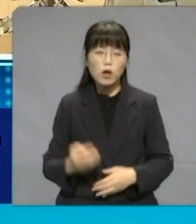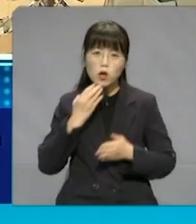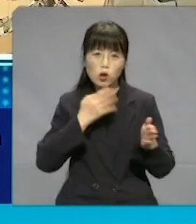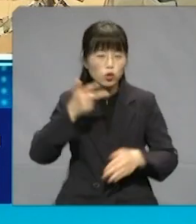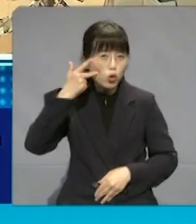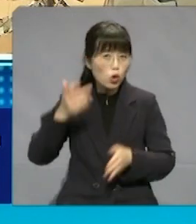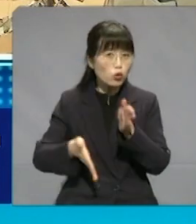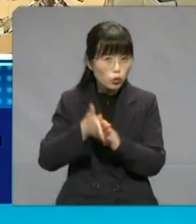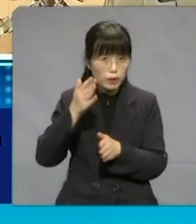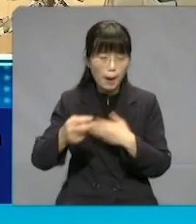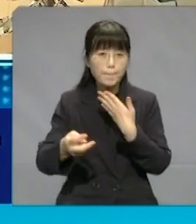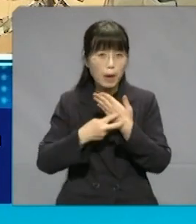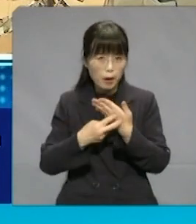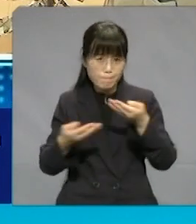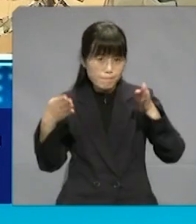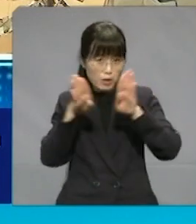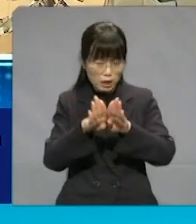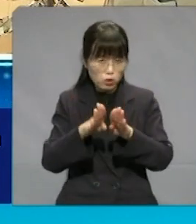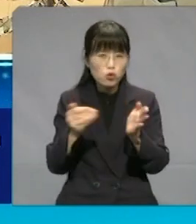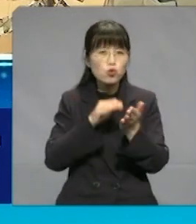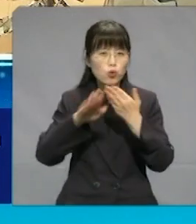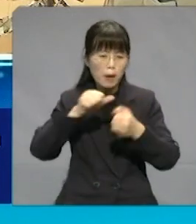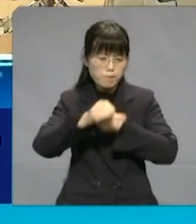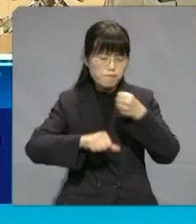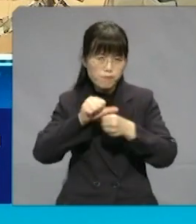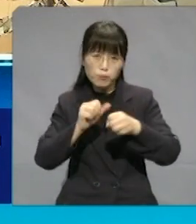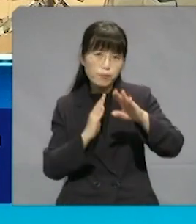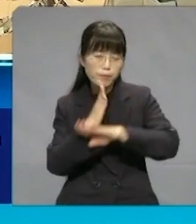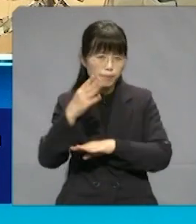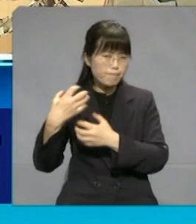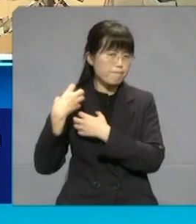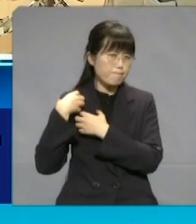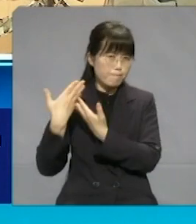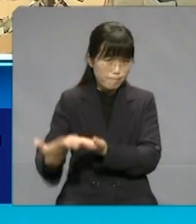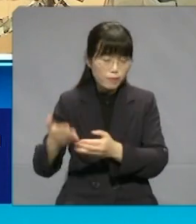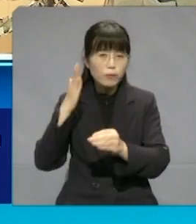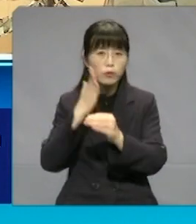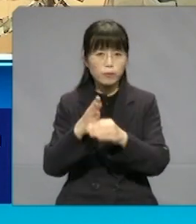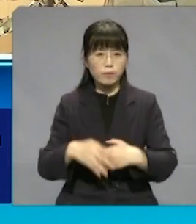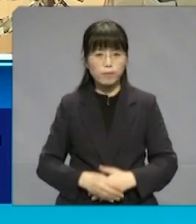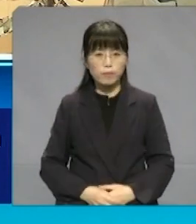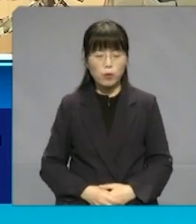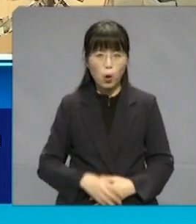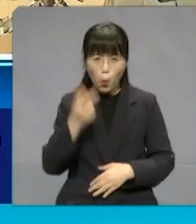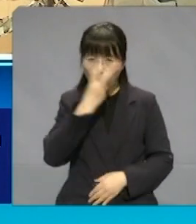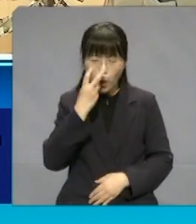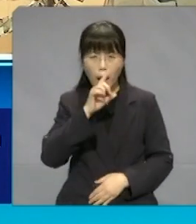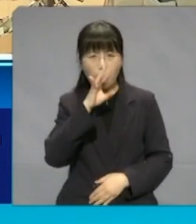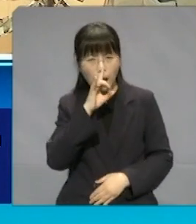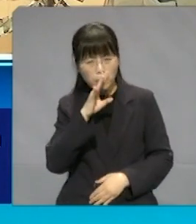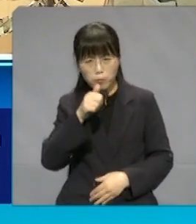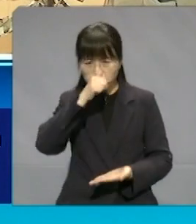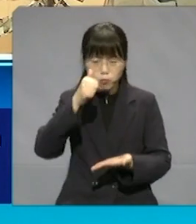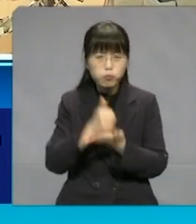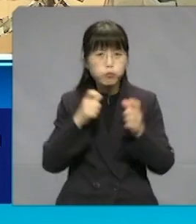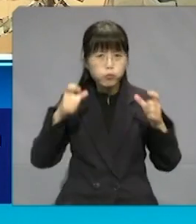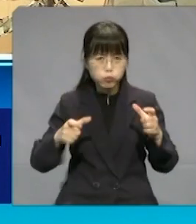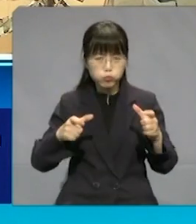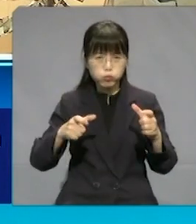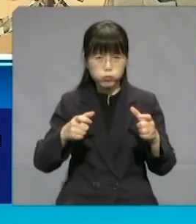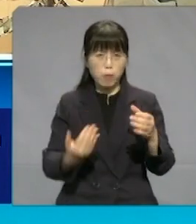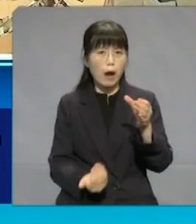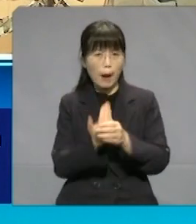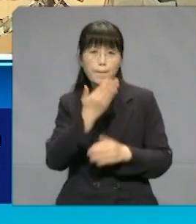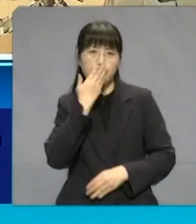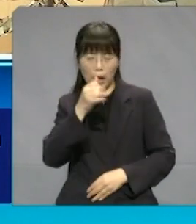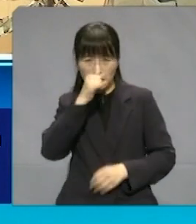경기도 여주시에서 한 병원이 문을 닫은 뒤에 5년 넘게 방치되고 있습니다. 관리가 안 돼서 우범지대로 전락할